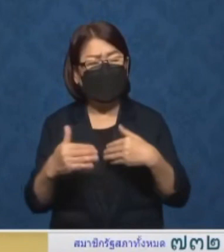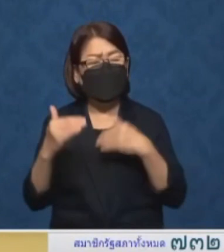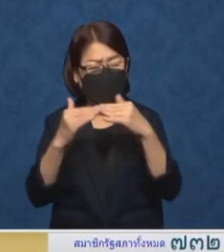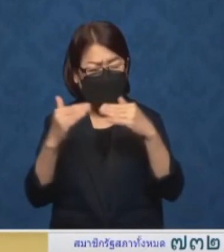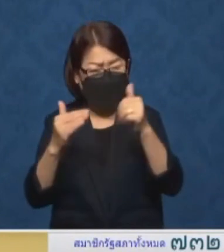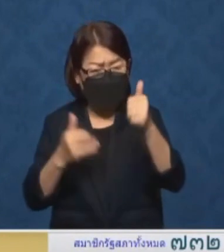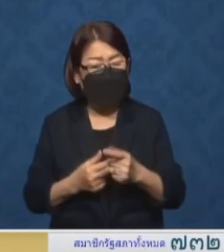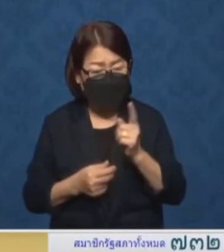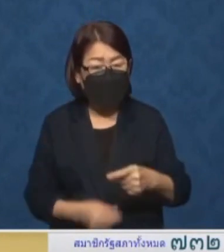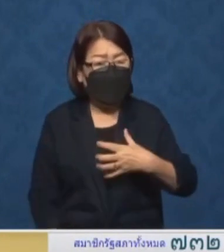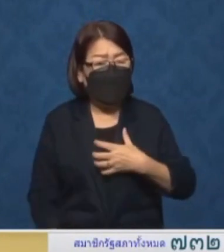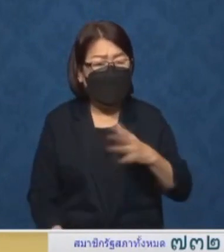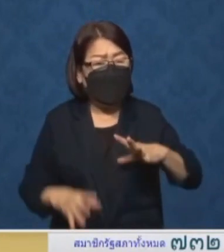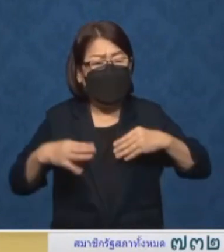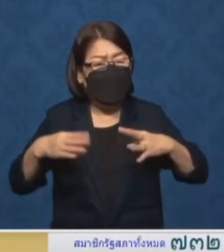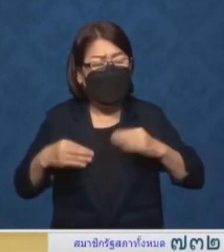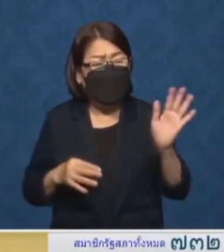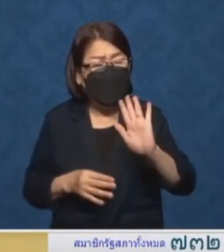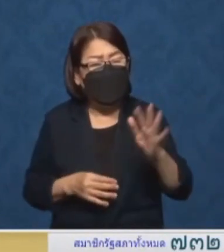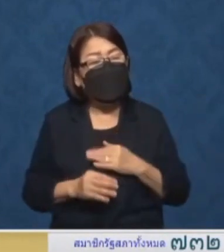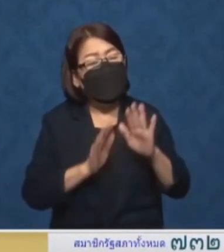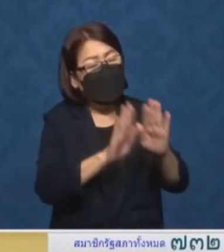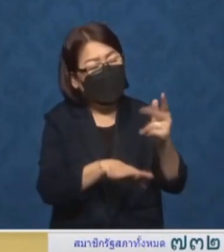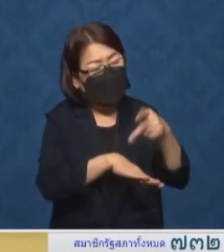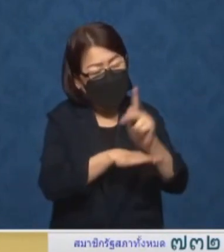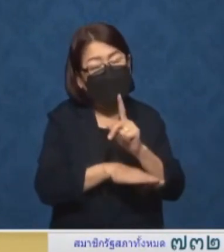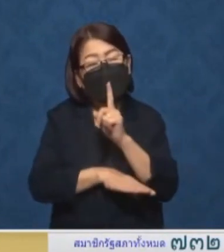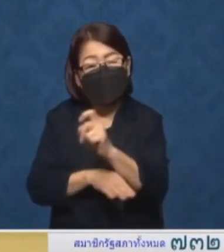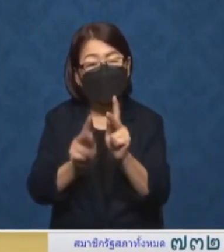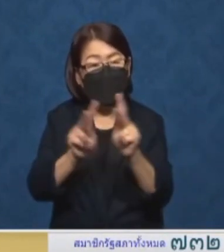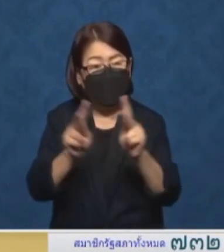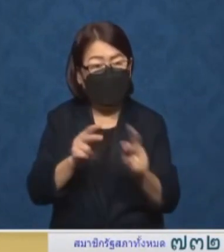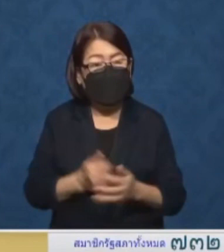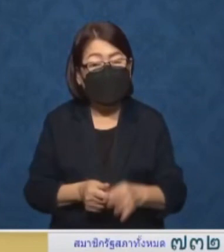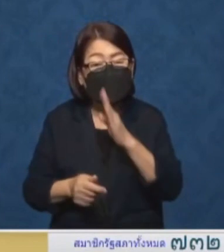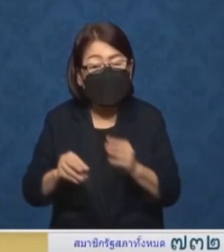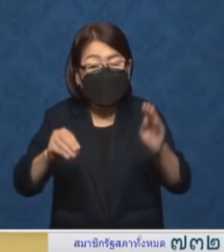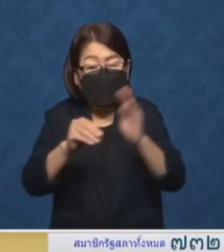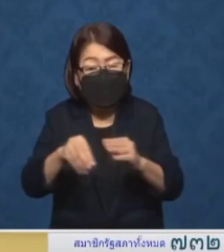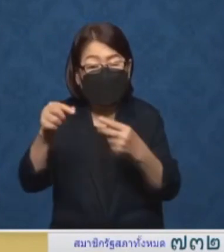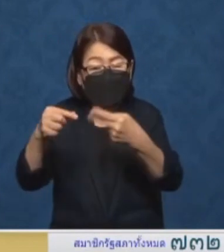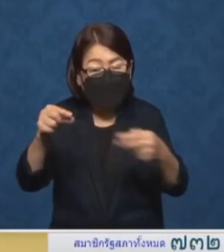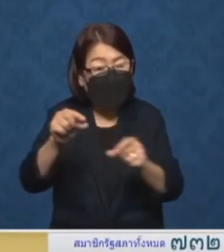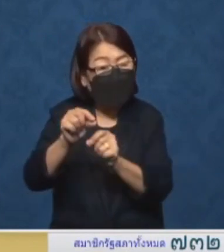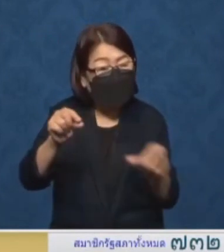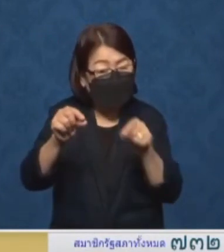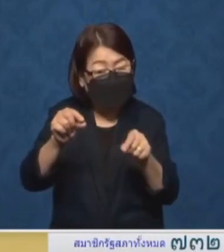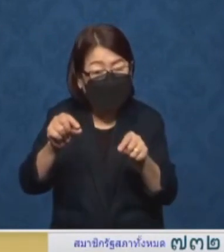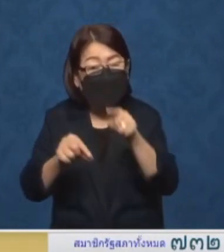ฉะนั้นถามท่านประธานไปถึงกรรมาธิการว่าท่านใส่นี่เข้ามาแล้วนี่ข้อความเพิ่มก็ดีข้อความตัดก็